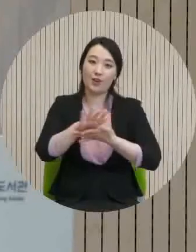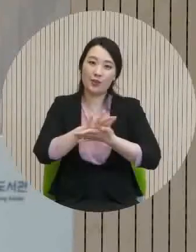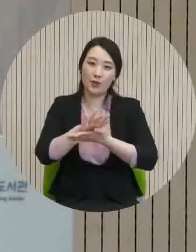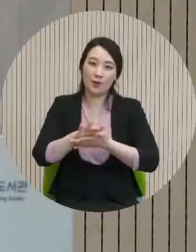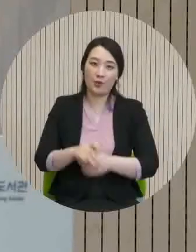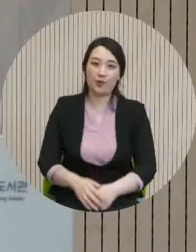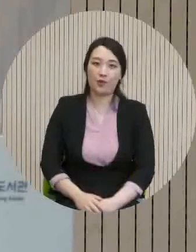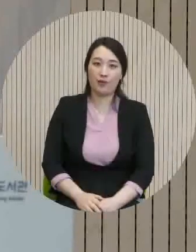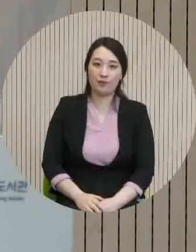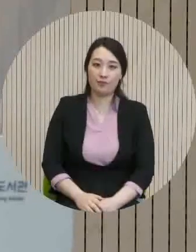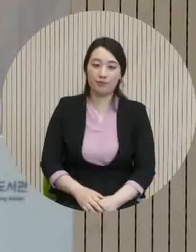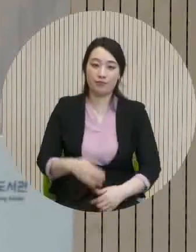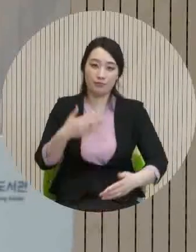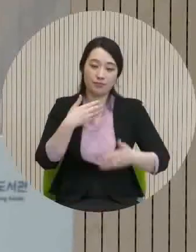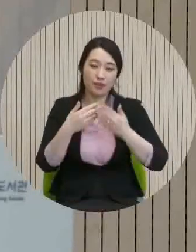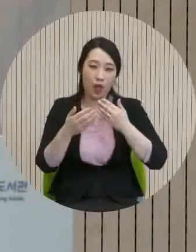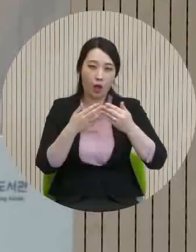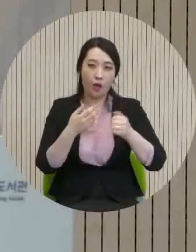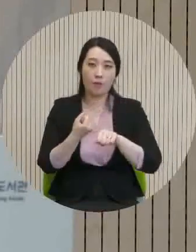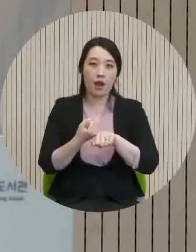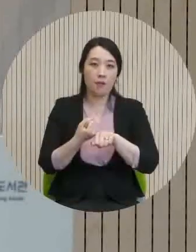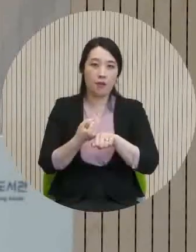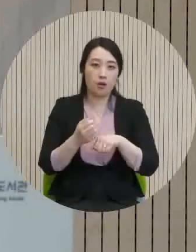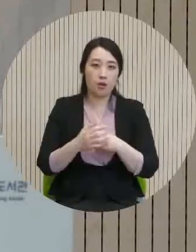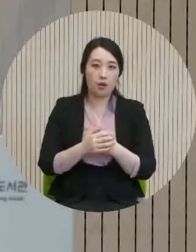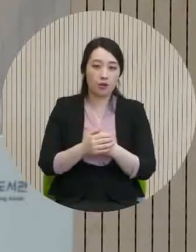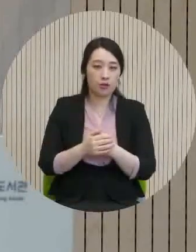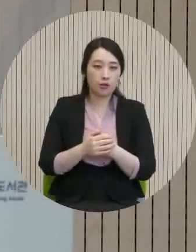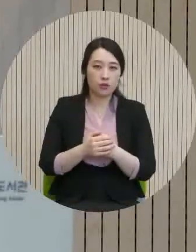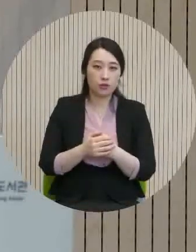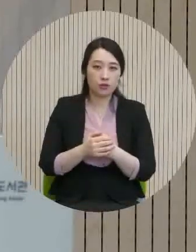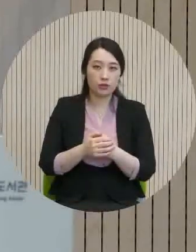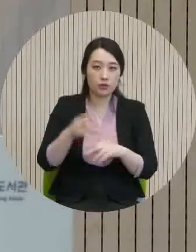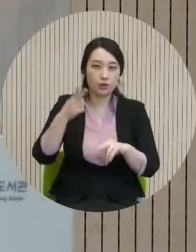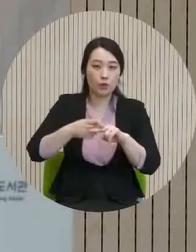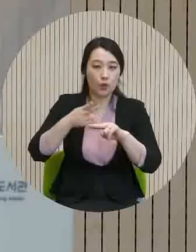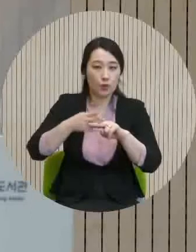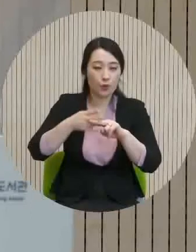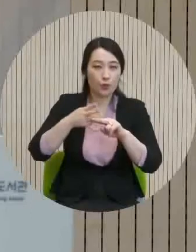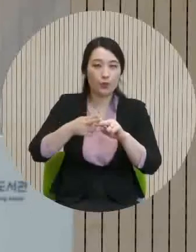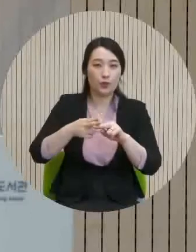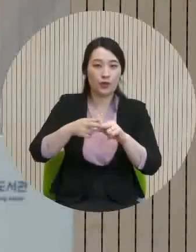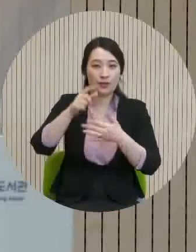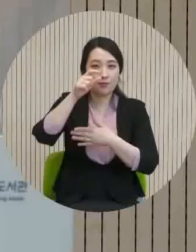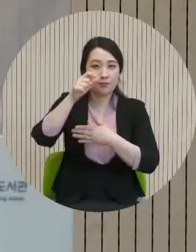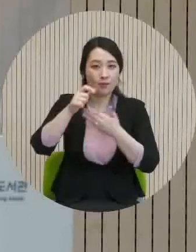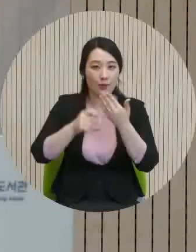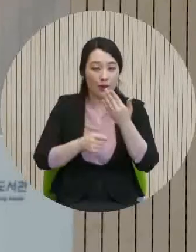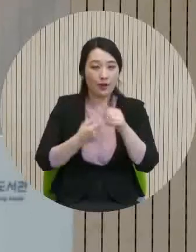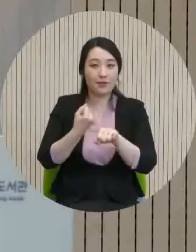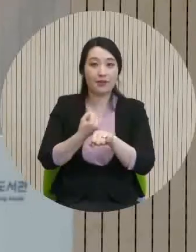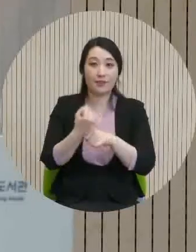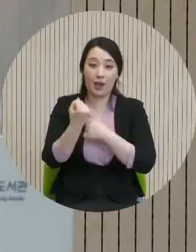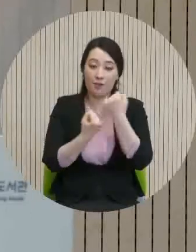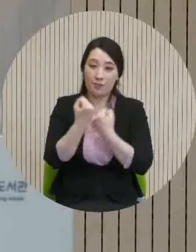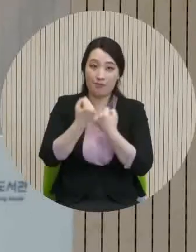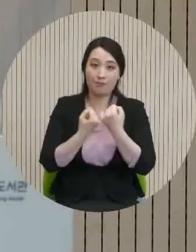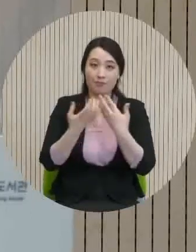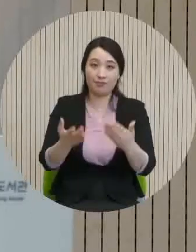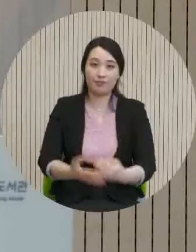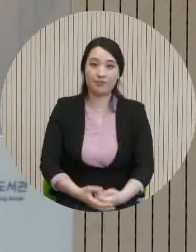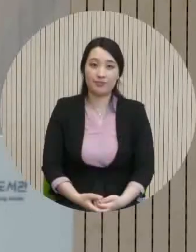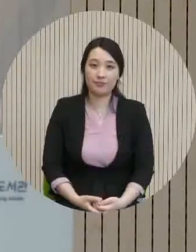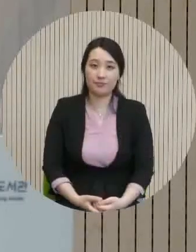around, students first-hand use 3D printers, and YouTube creators film how they cook. 촬영한다고 합니다. 그리고 당연히